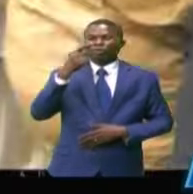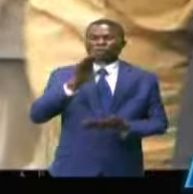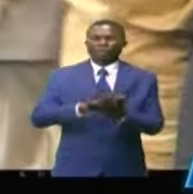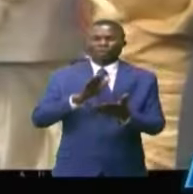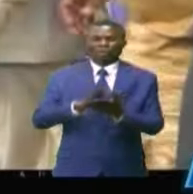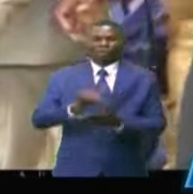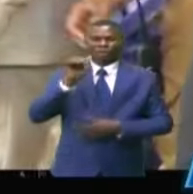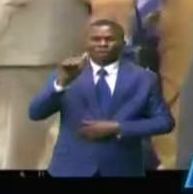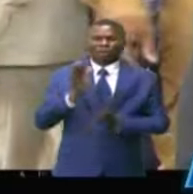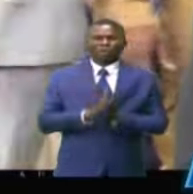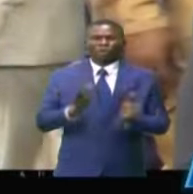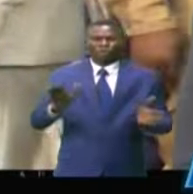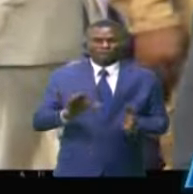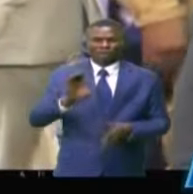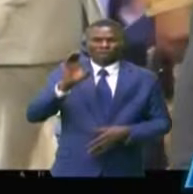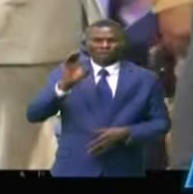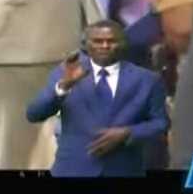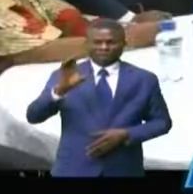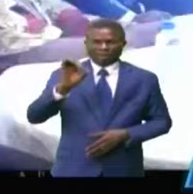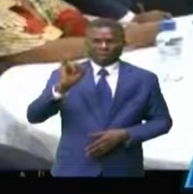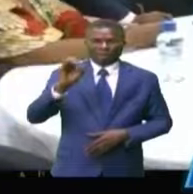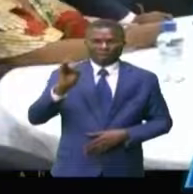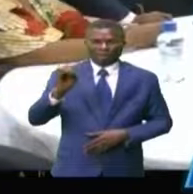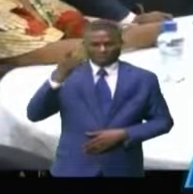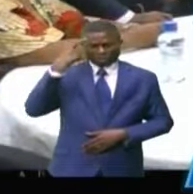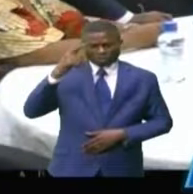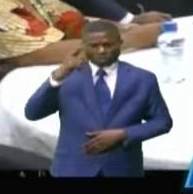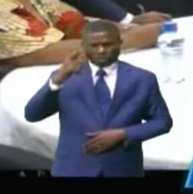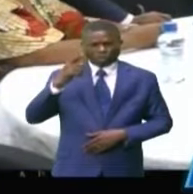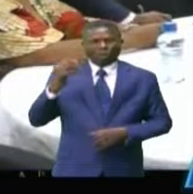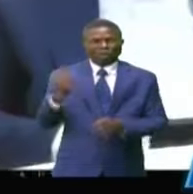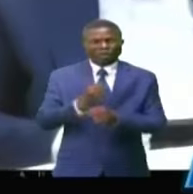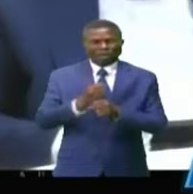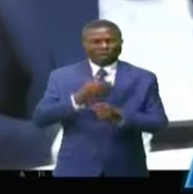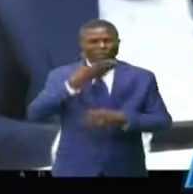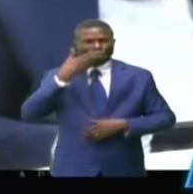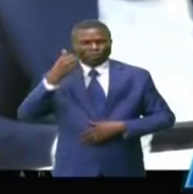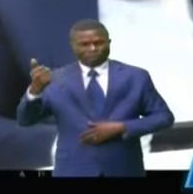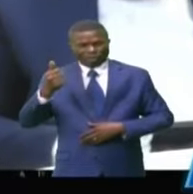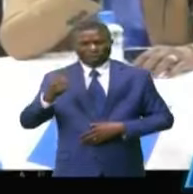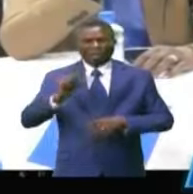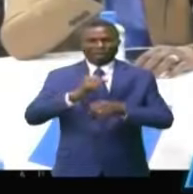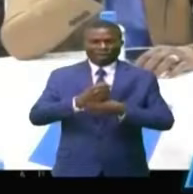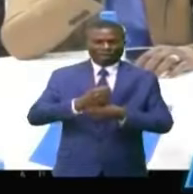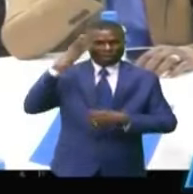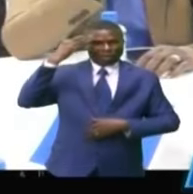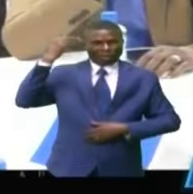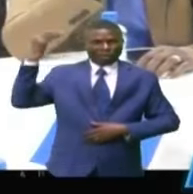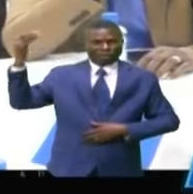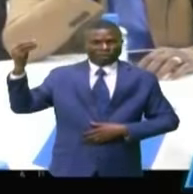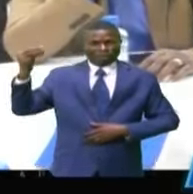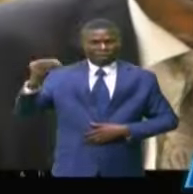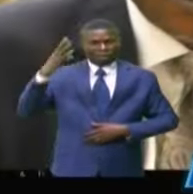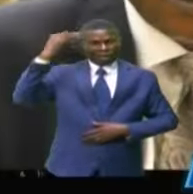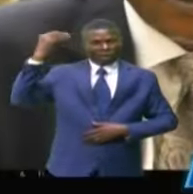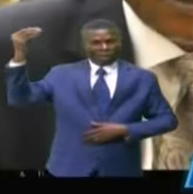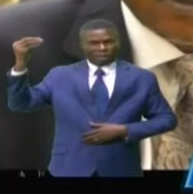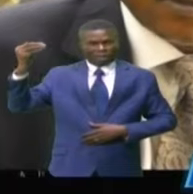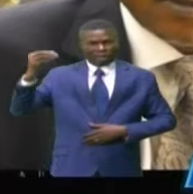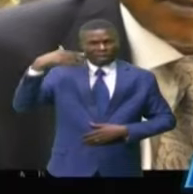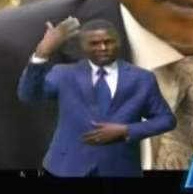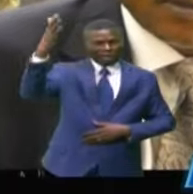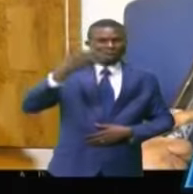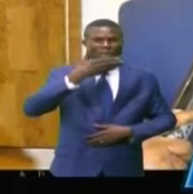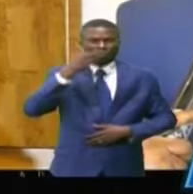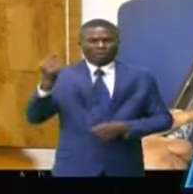le DG du CEC, un fils maison, pour son esprit managérial qui a suscité l'espoir et l'espérance du lendemain meilleur